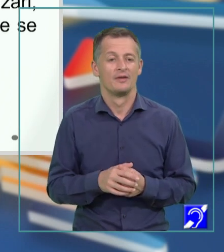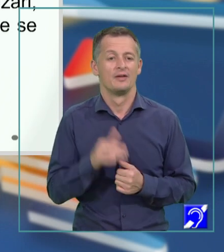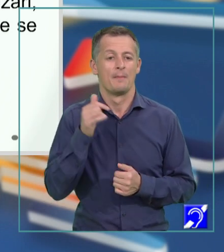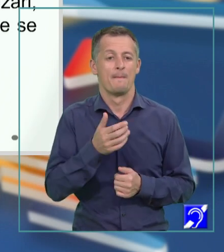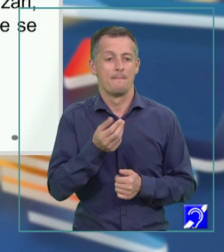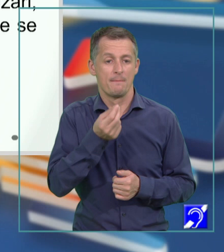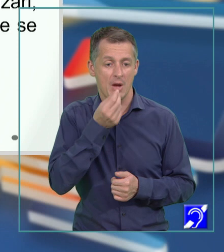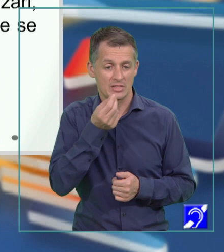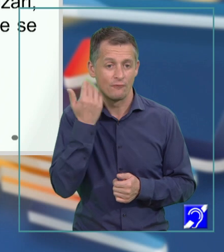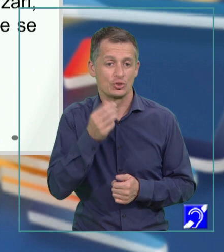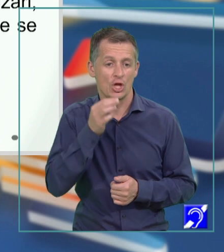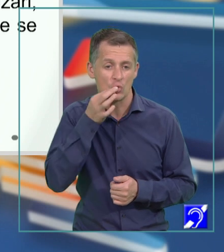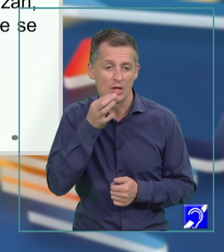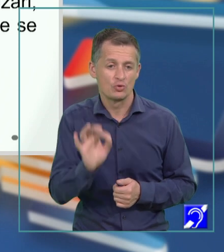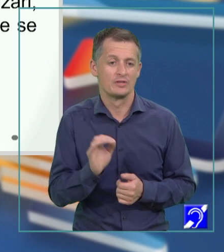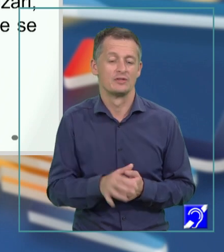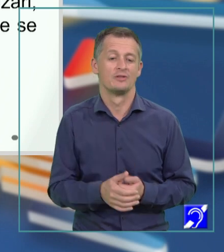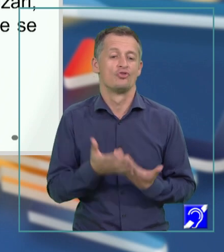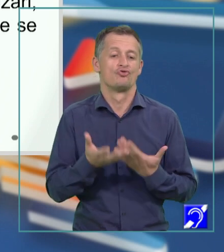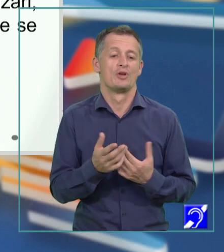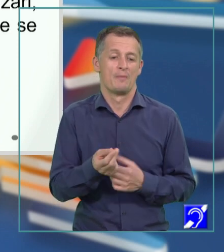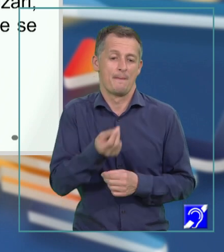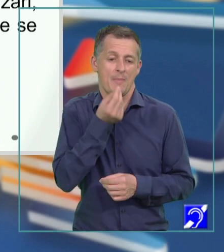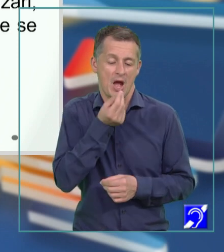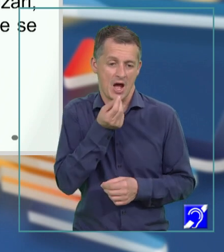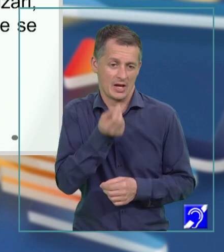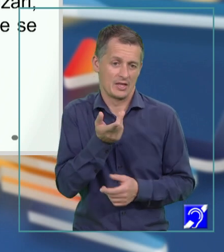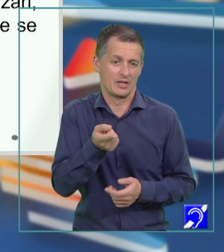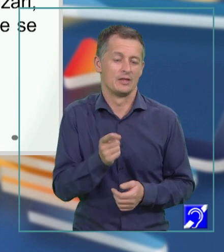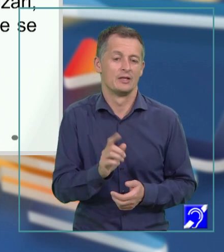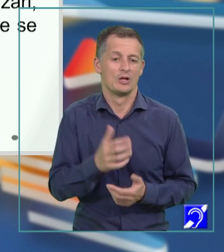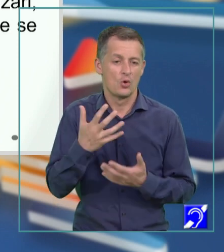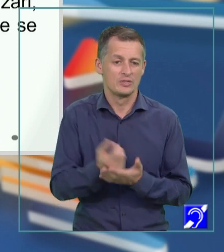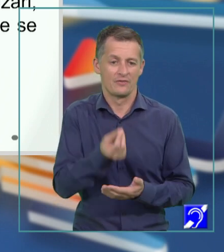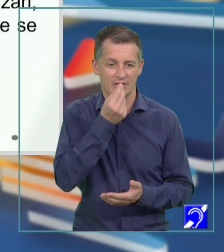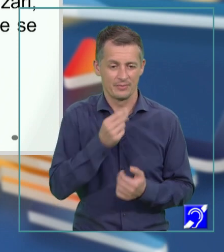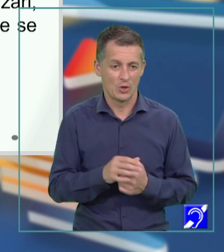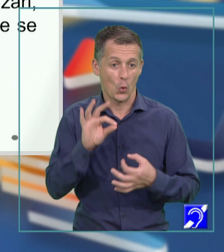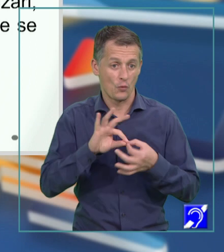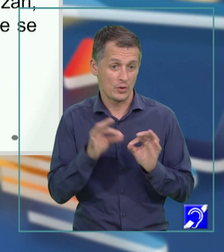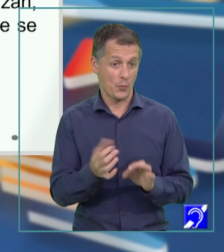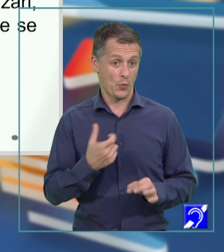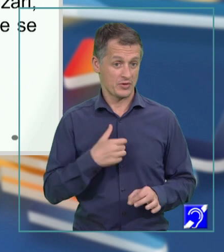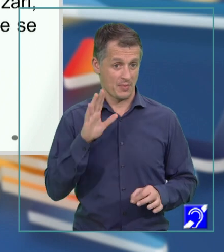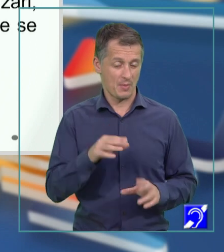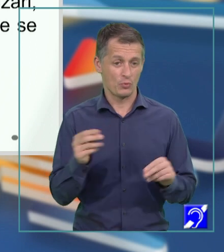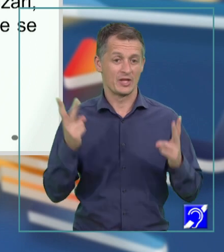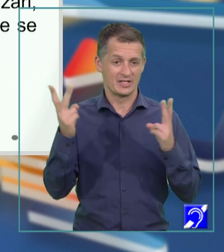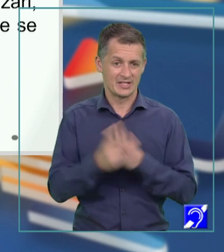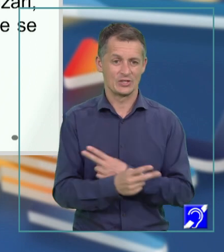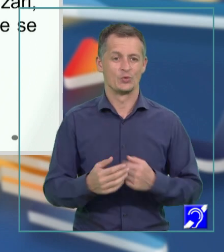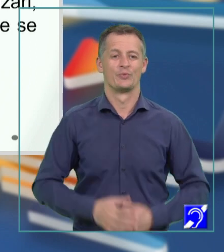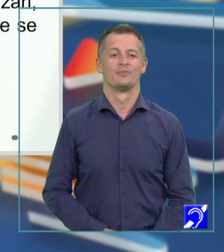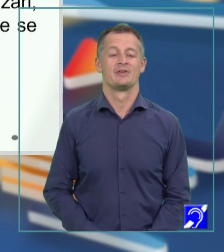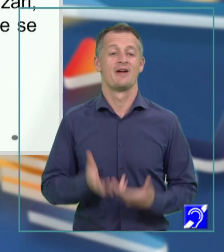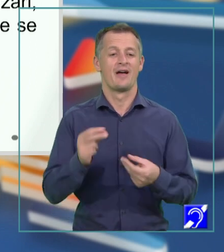mobilier, ci mâncarea, bucatele servite. Iată că, din nou, un cuvânt poate să aibă mai multe sensuri. Asta înseamnă,